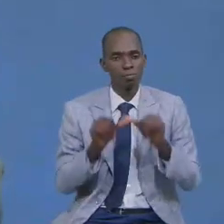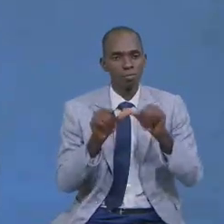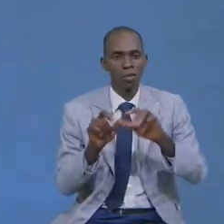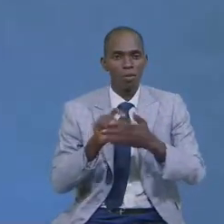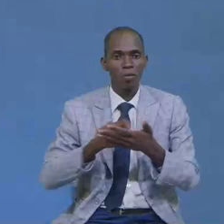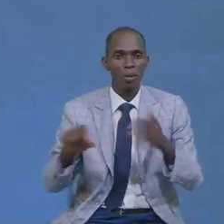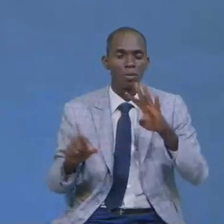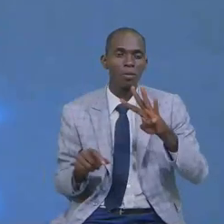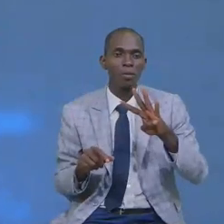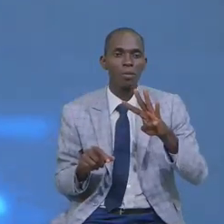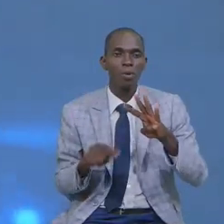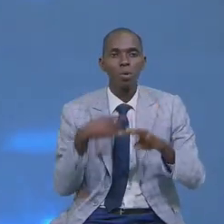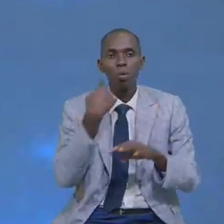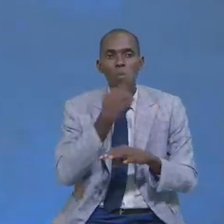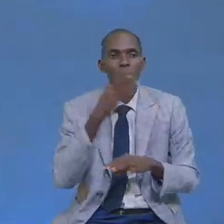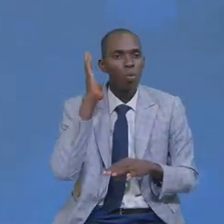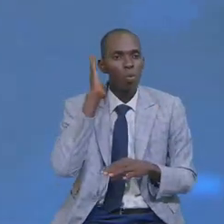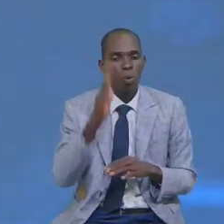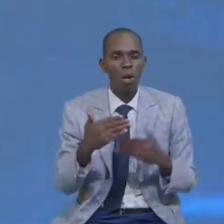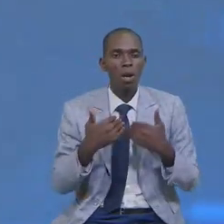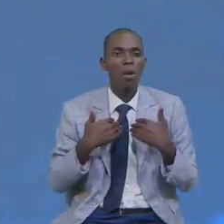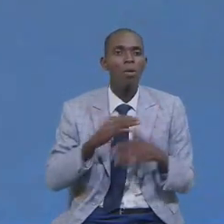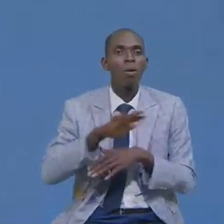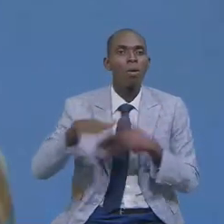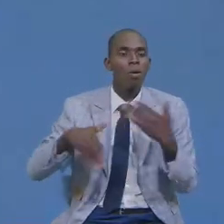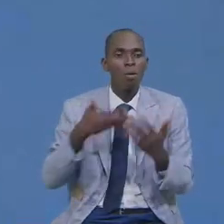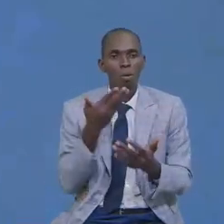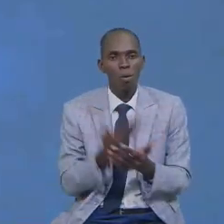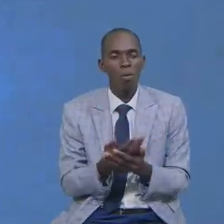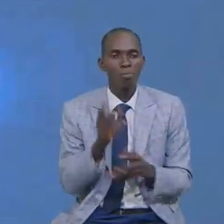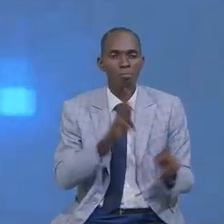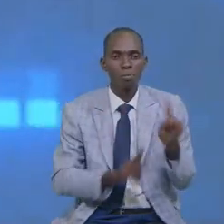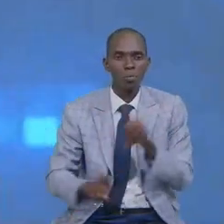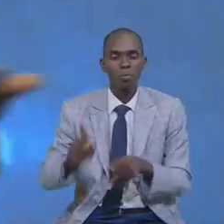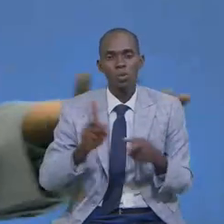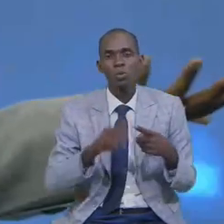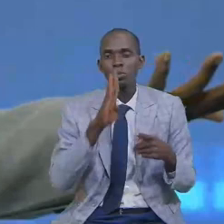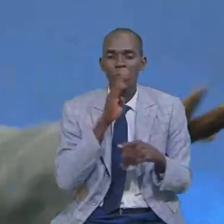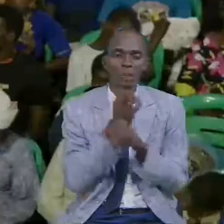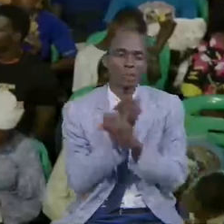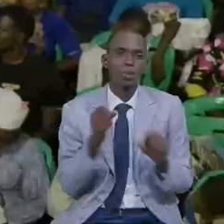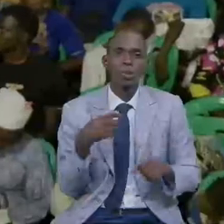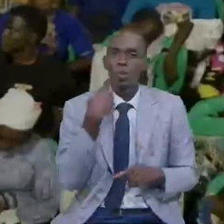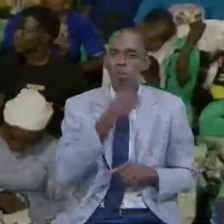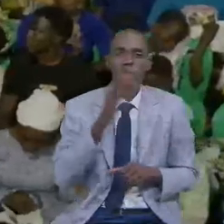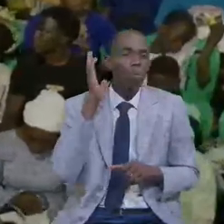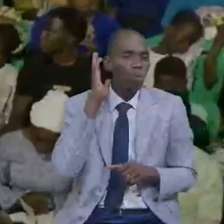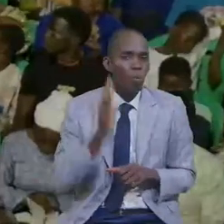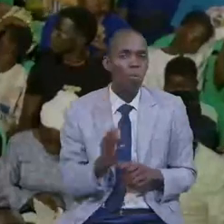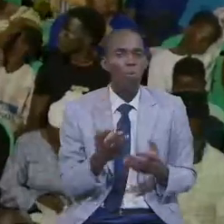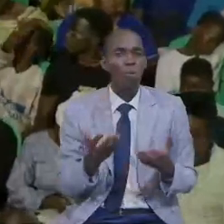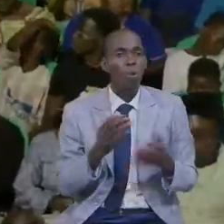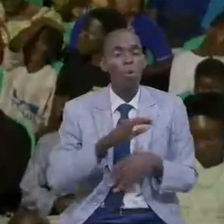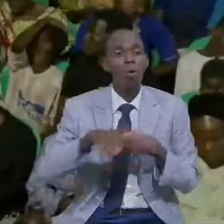qui veut que tous les hommes soient sauvés? Qui veut que tous les